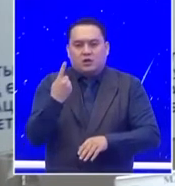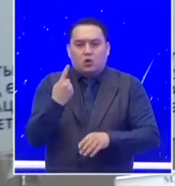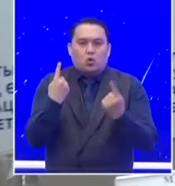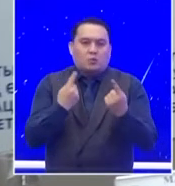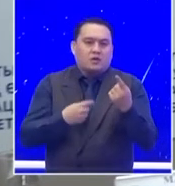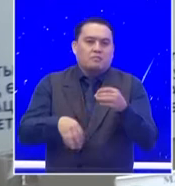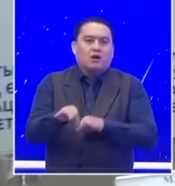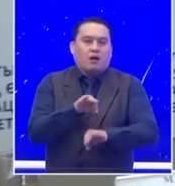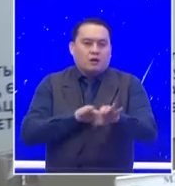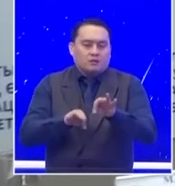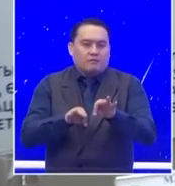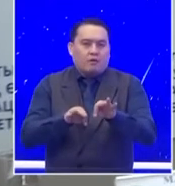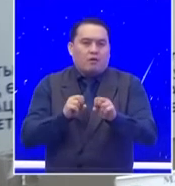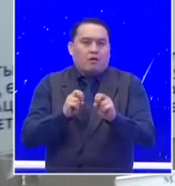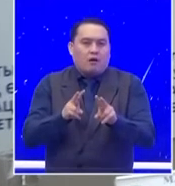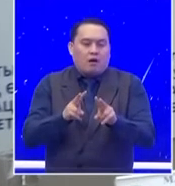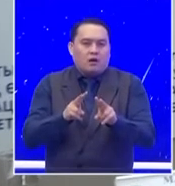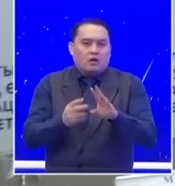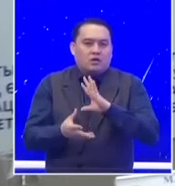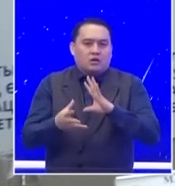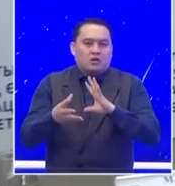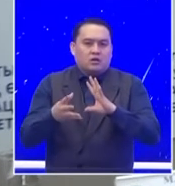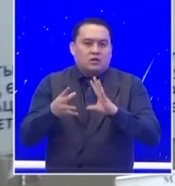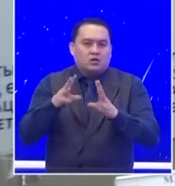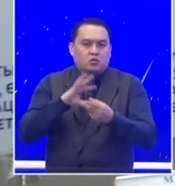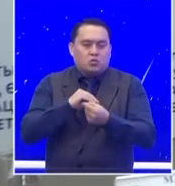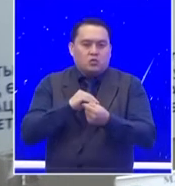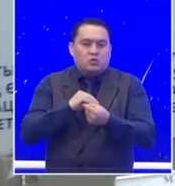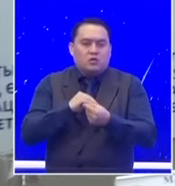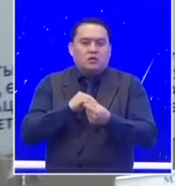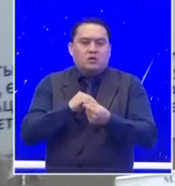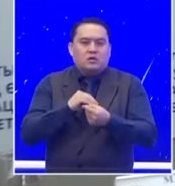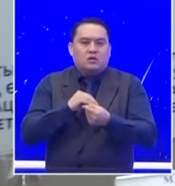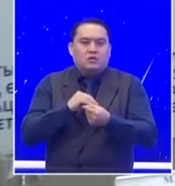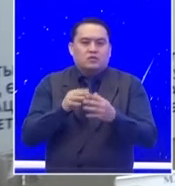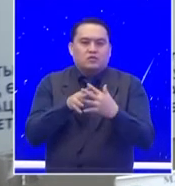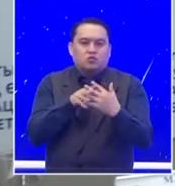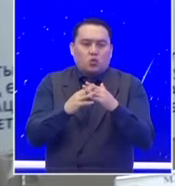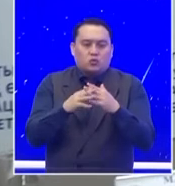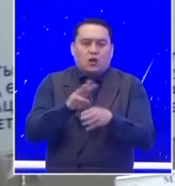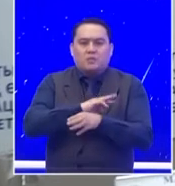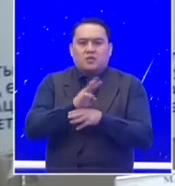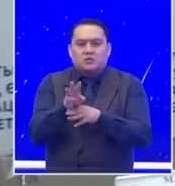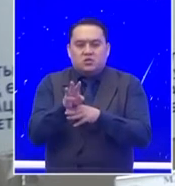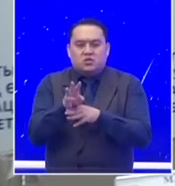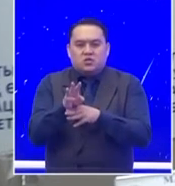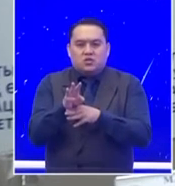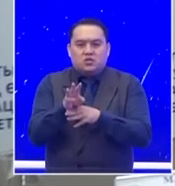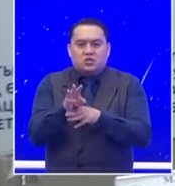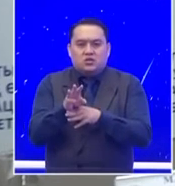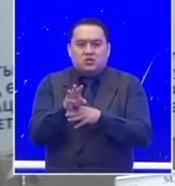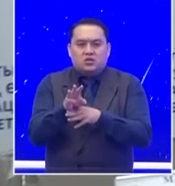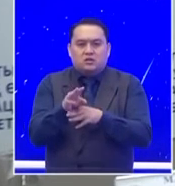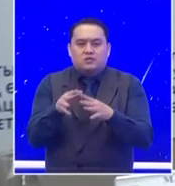проектов, такие как подведение недостающей инфраструктуры именно в сельских населенных пунктах, в сельской